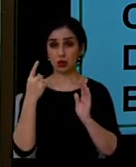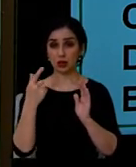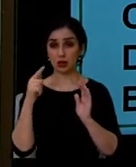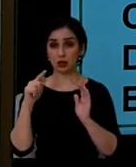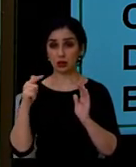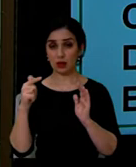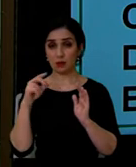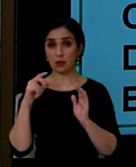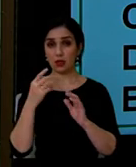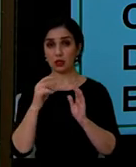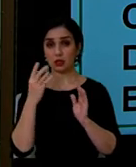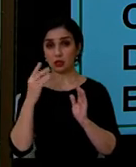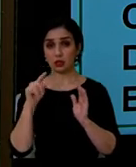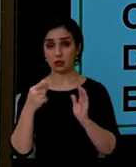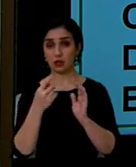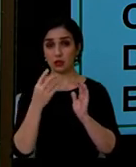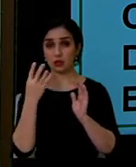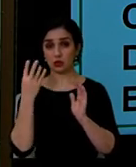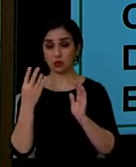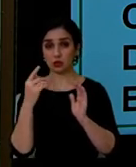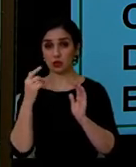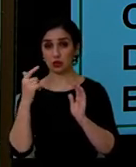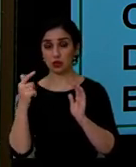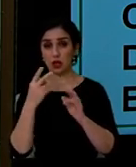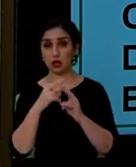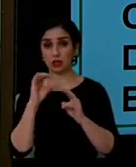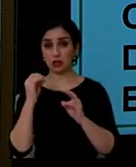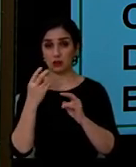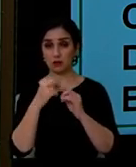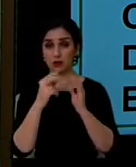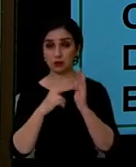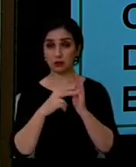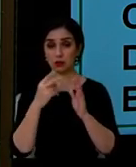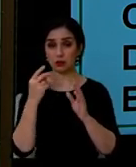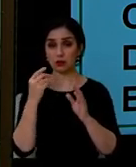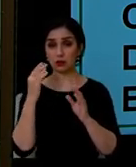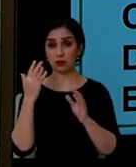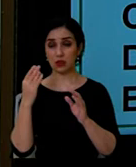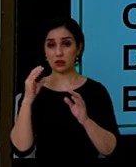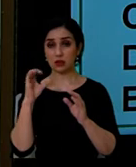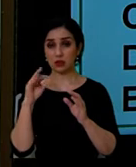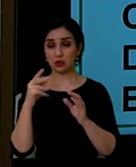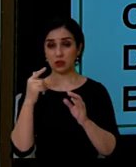16,1 грамм. Д. 4,03 грамма. Е. 18,05 грамм.